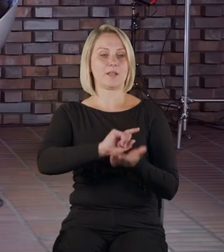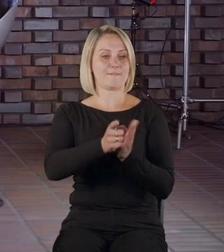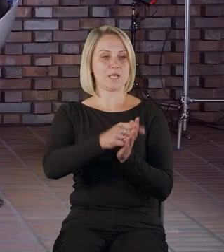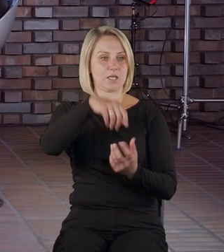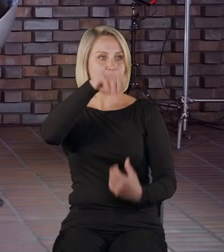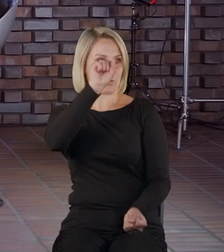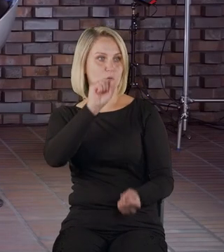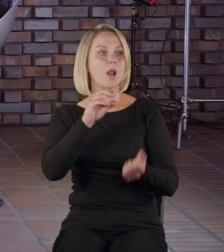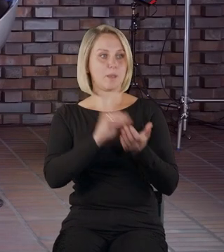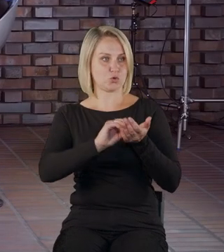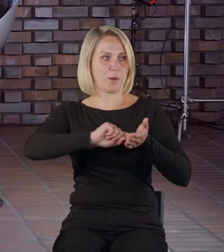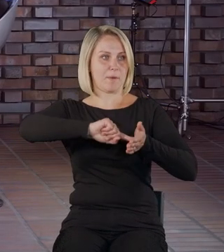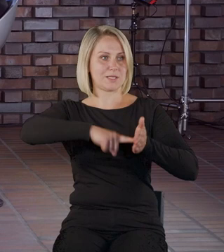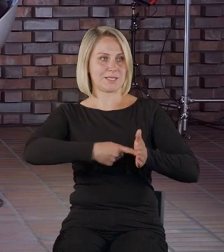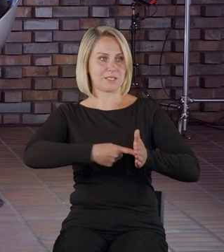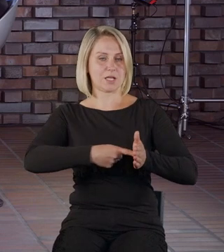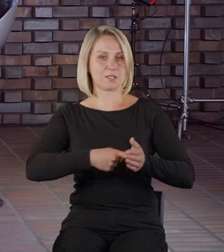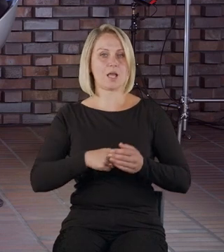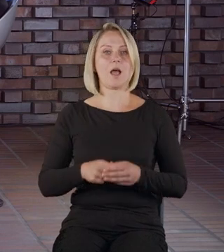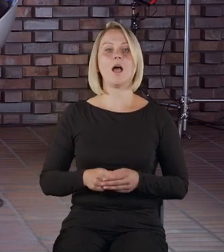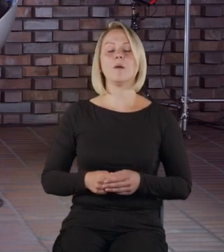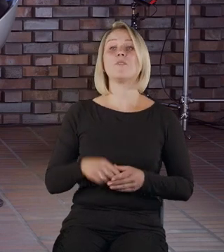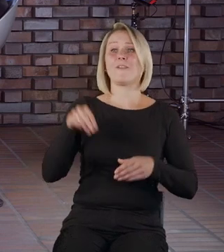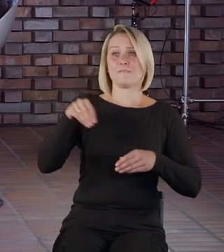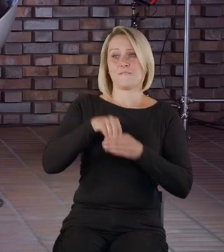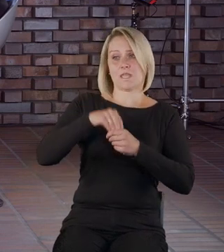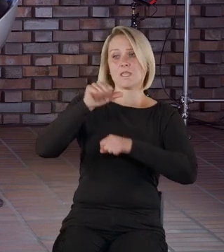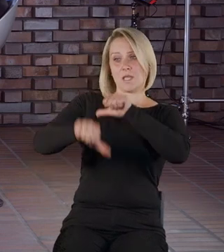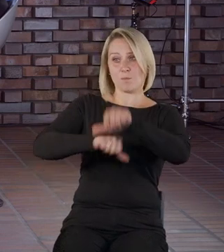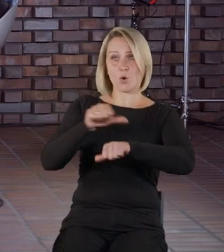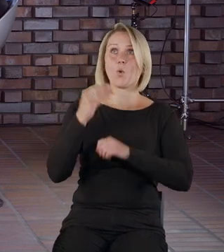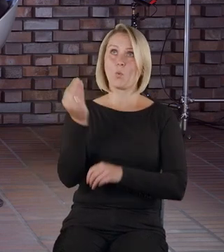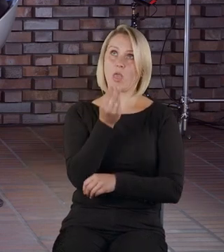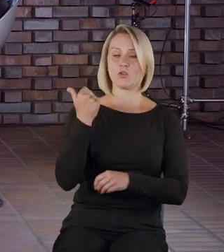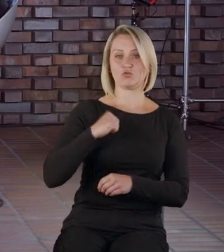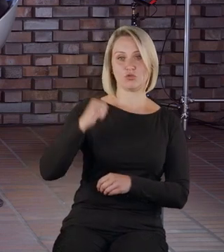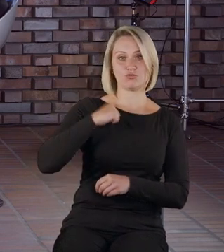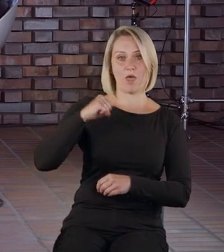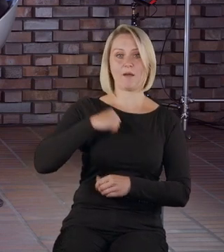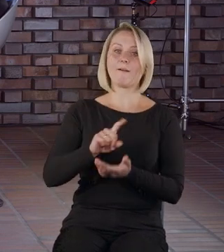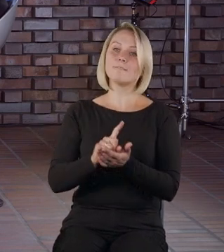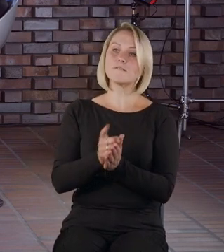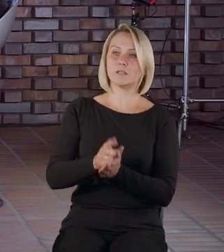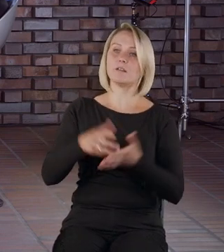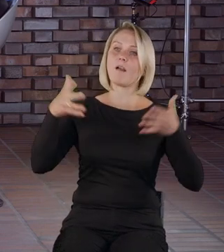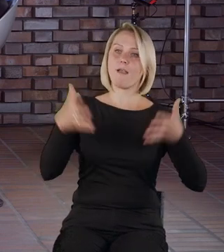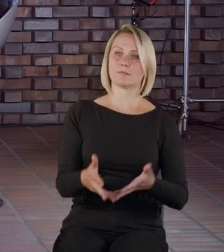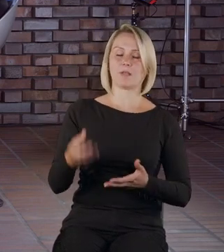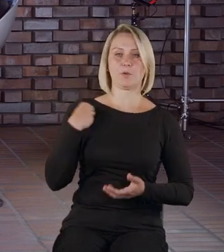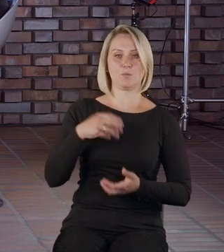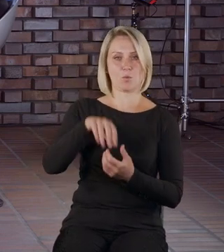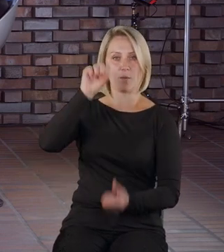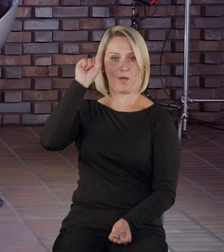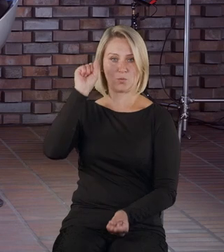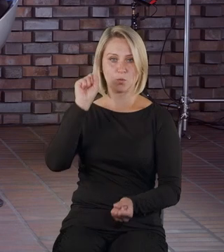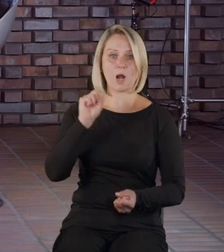żeby zarejestrować się na studia? Tegoroczni maturzyści, którzy jeszcze czekają na wyniki egzaminu